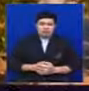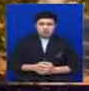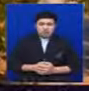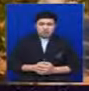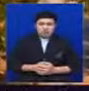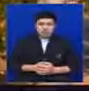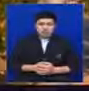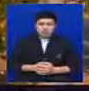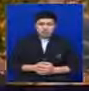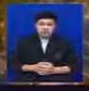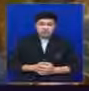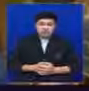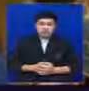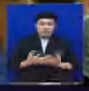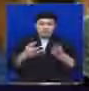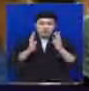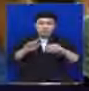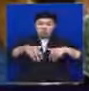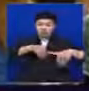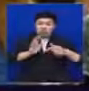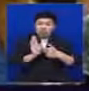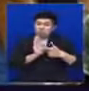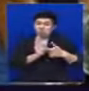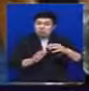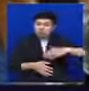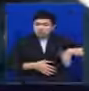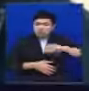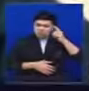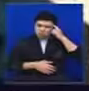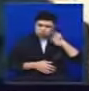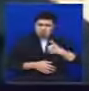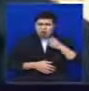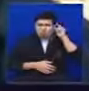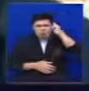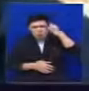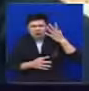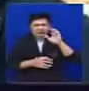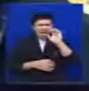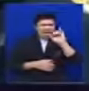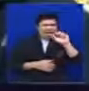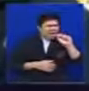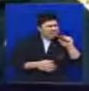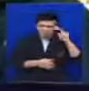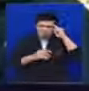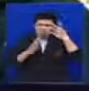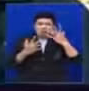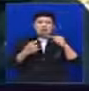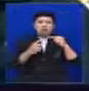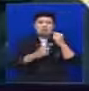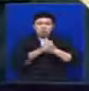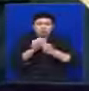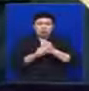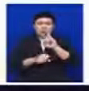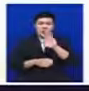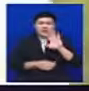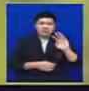บเท่านั้นขณะที่ชาวบ้านยืนยันพวกเขาไม่เคยได้รับรู้เรื่องการทำ EIA ในปี2541แต่อย่าง